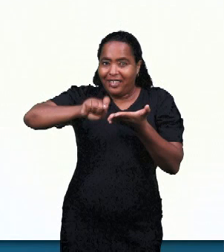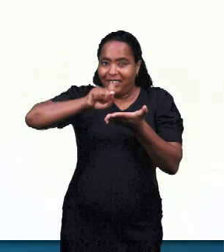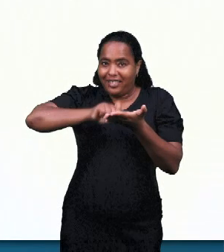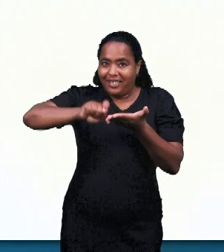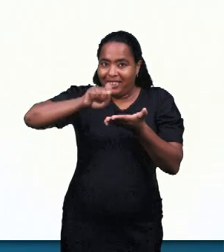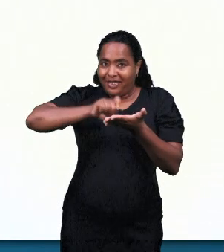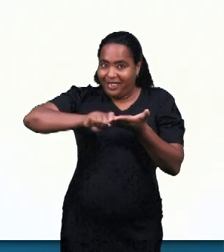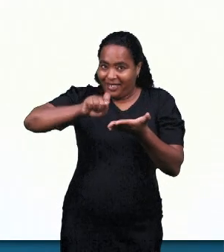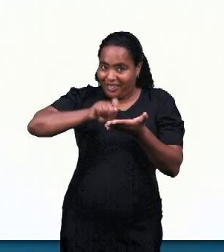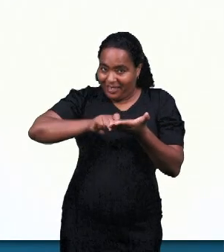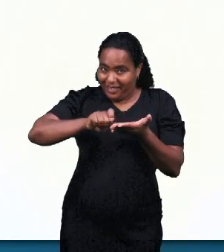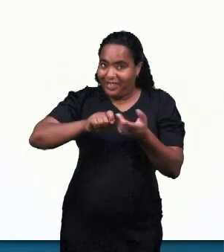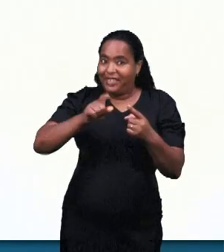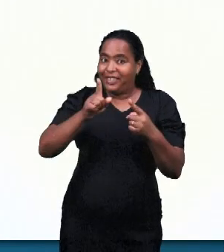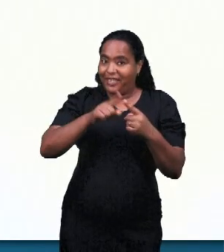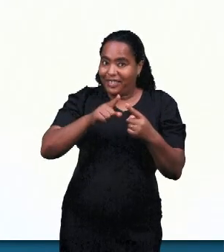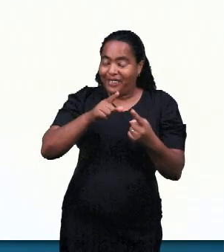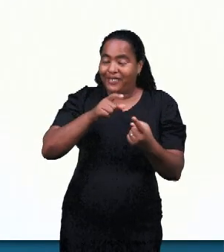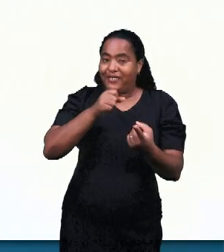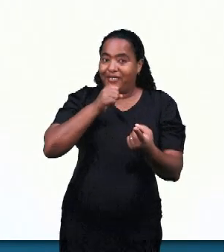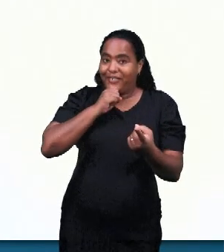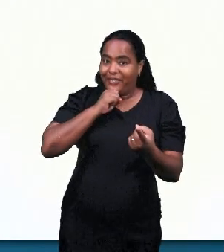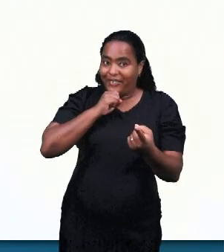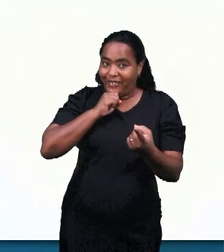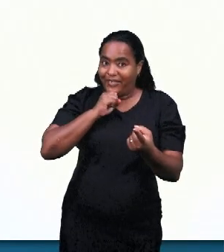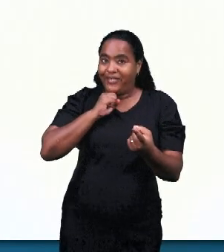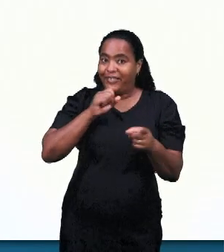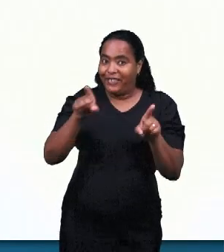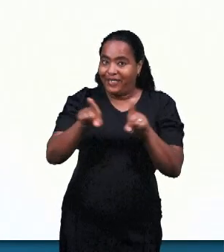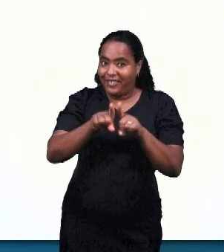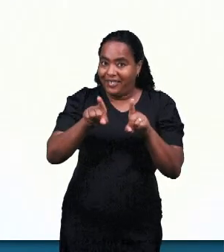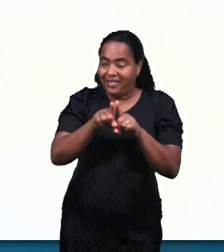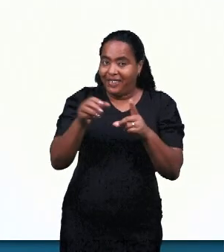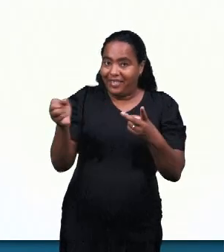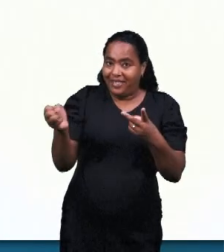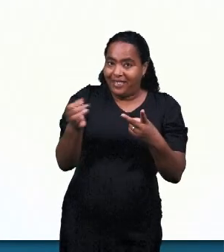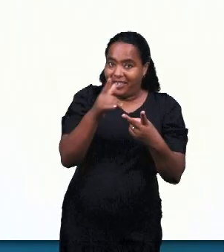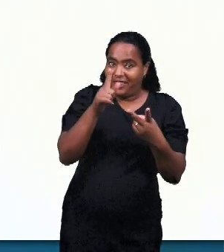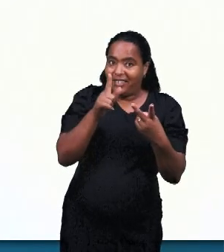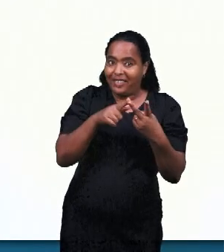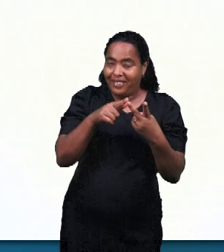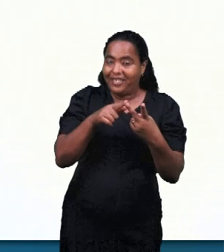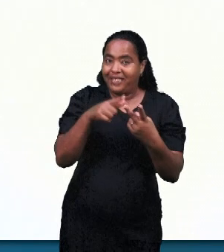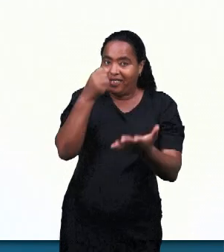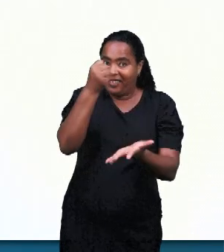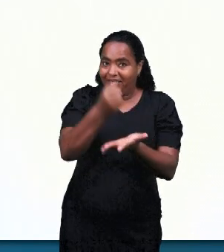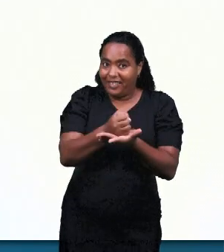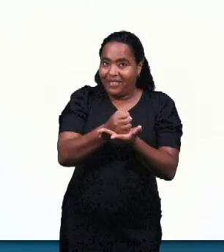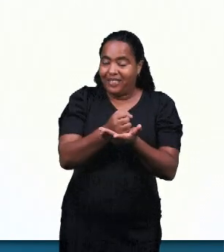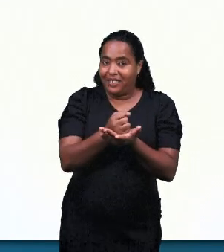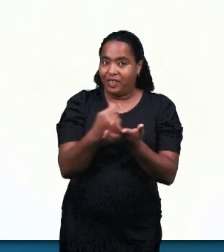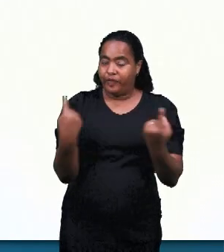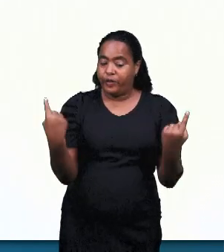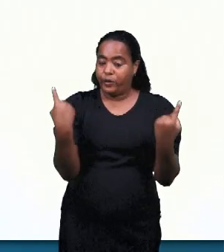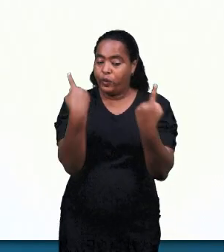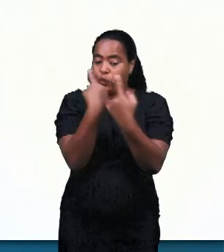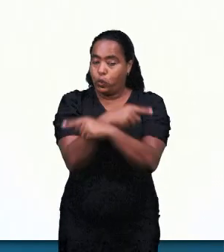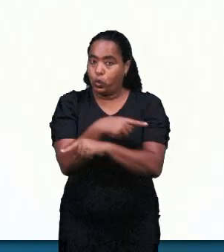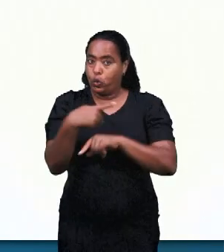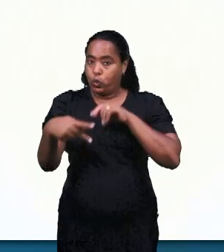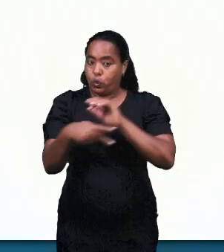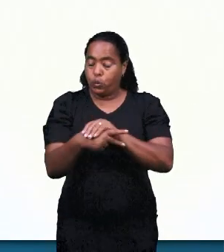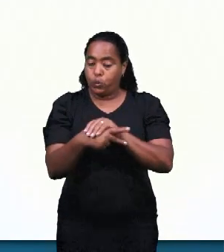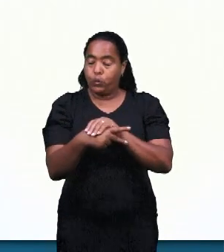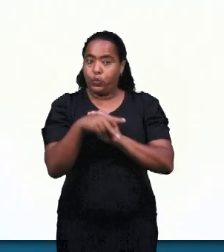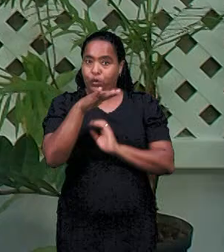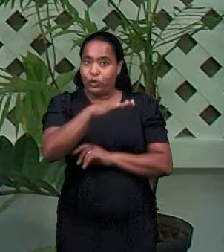tantôt au Nouveau comme à l'Ancien Testament. Ils se sont mis contre leur propre appel. Donc nous avons le cas de Caïn, nous